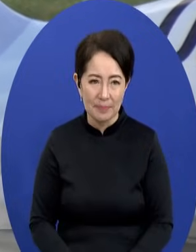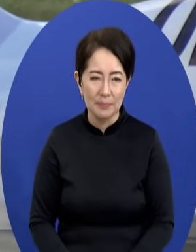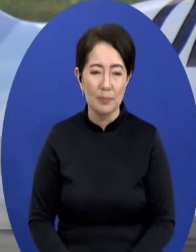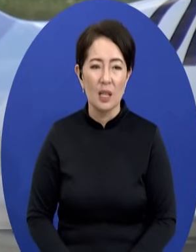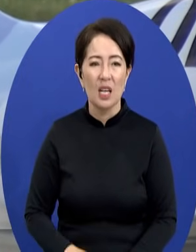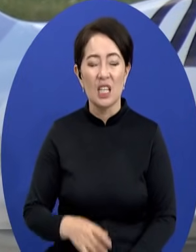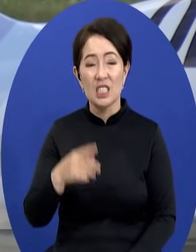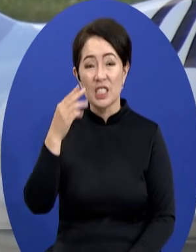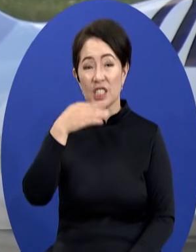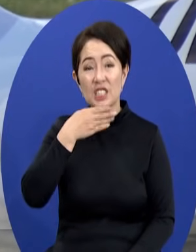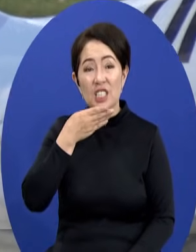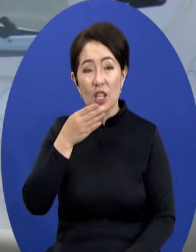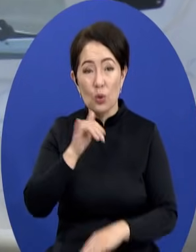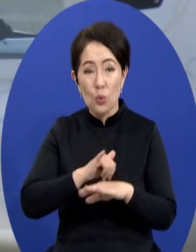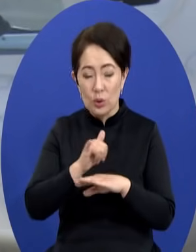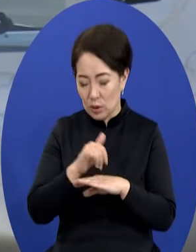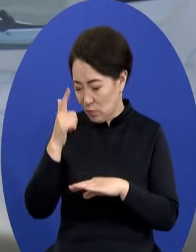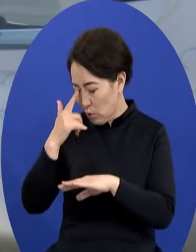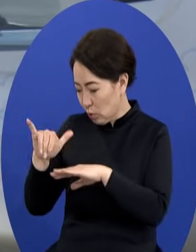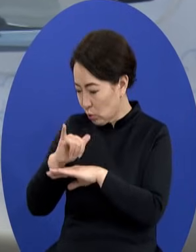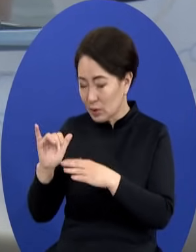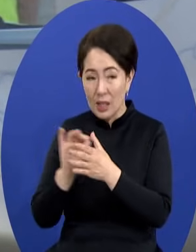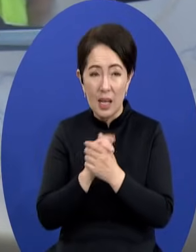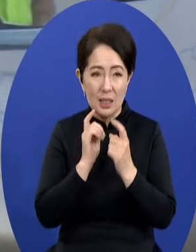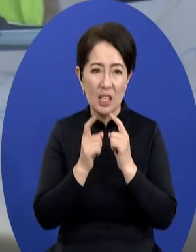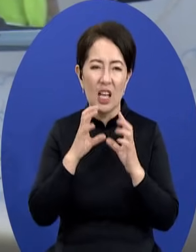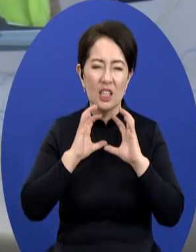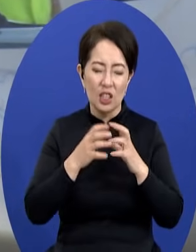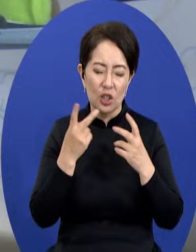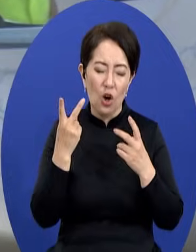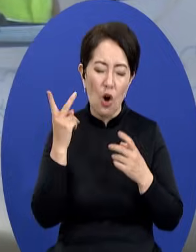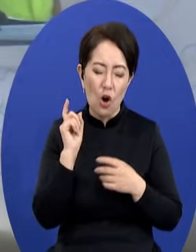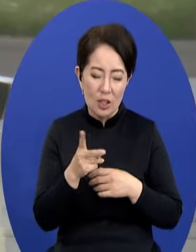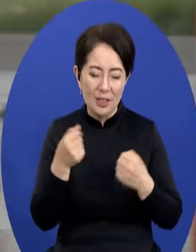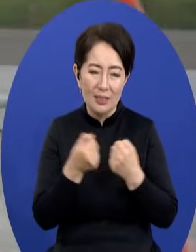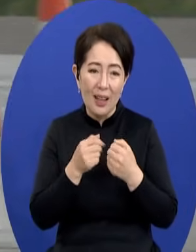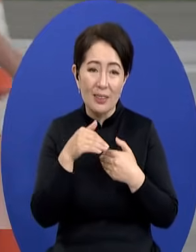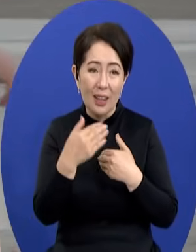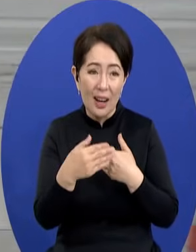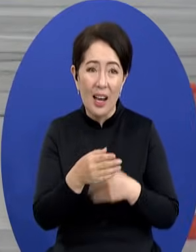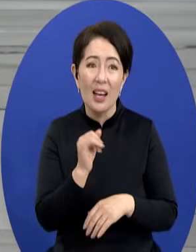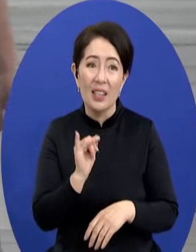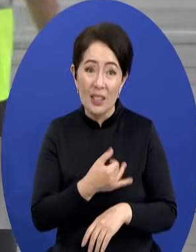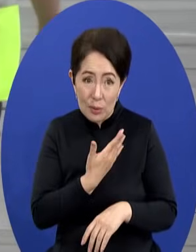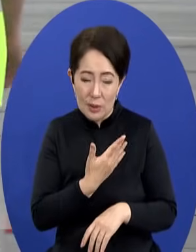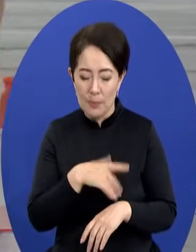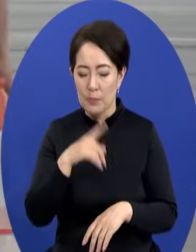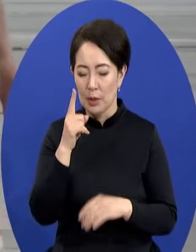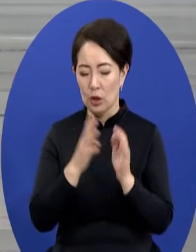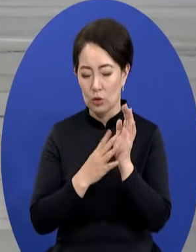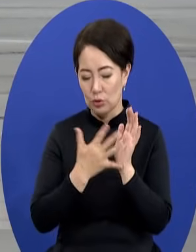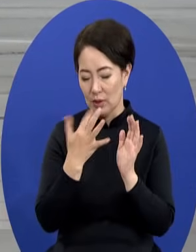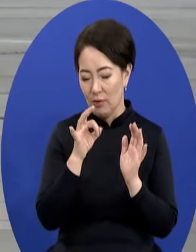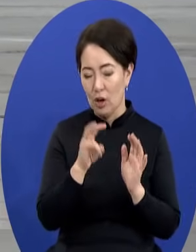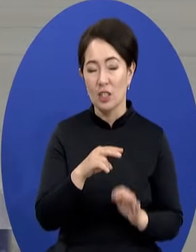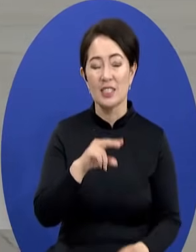Бүгд найрамдах Чех улс Монгол хоёр орны харилцаа дэлхийн 2-р дайнаас хойш идэвхжиж ирсэн түүхтэй. 1950 онд Чехословак,